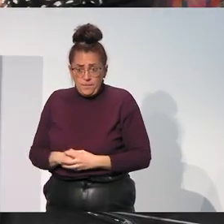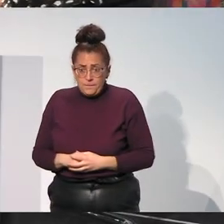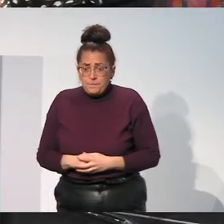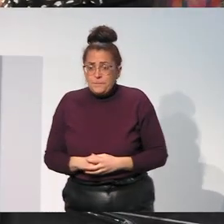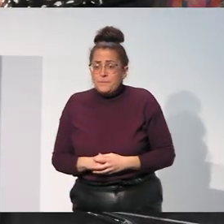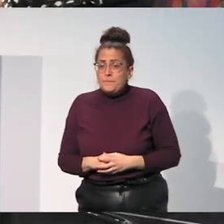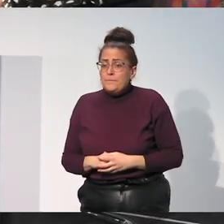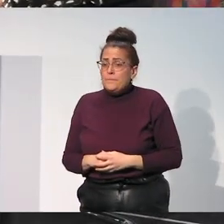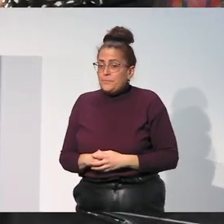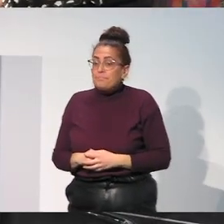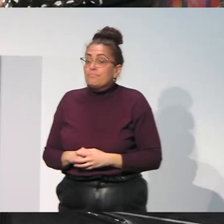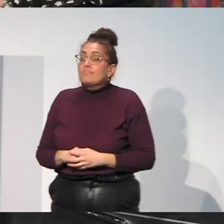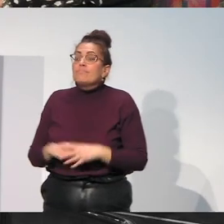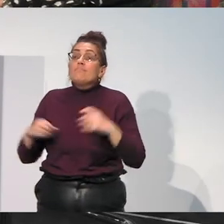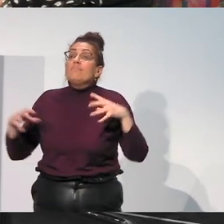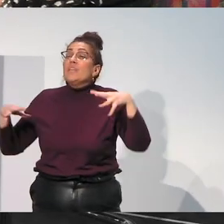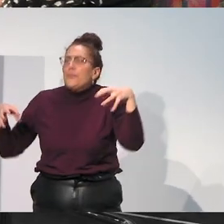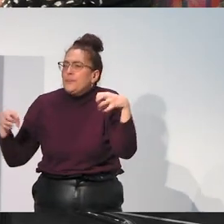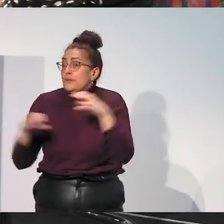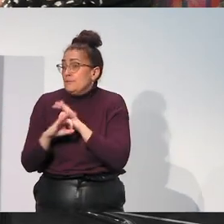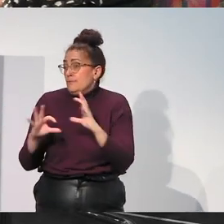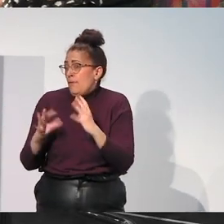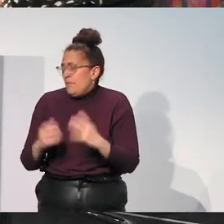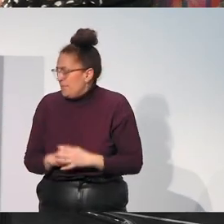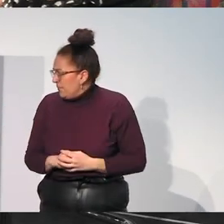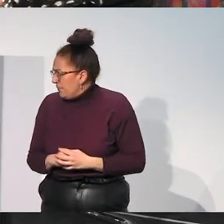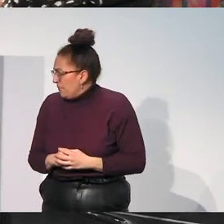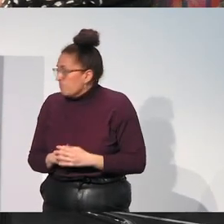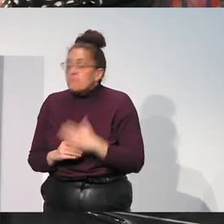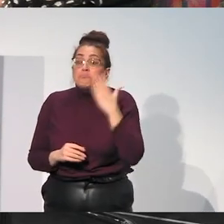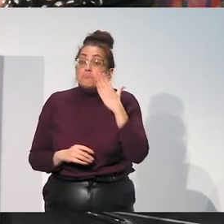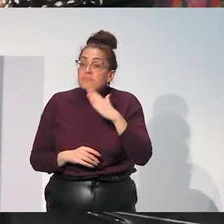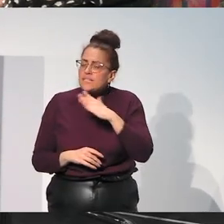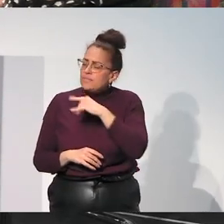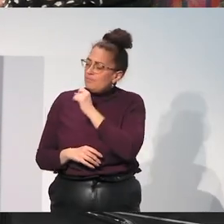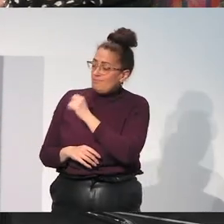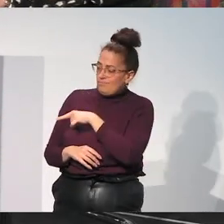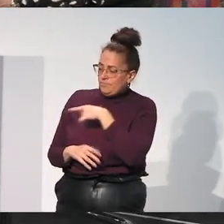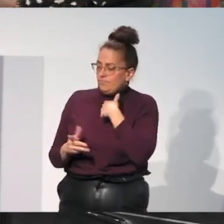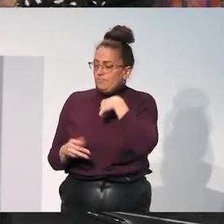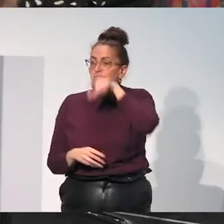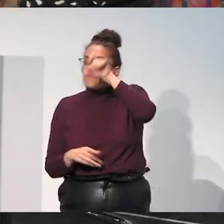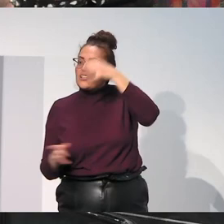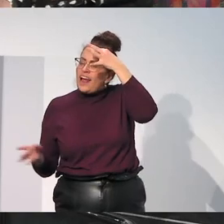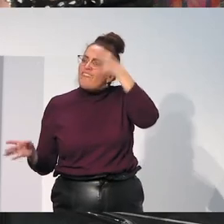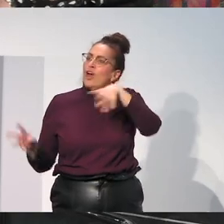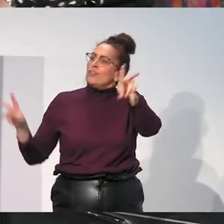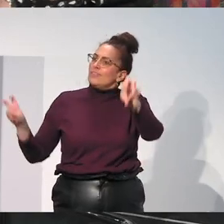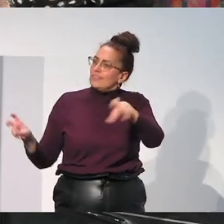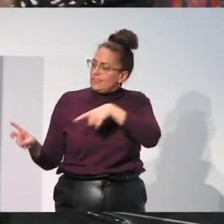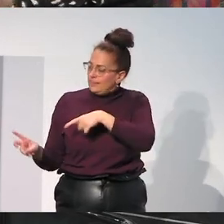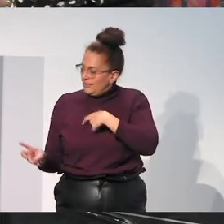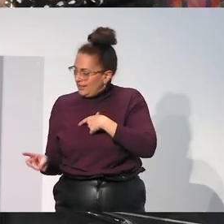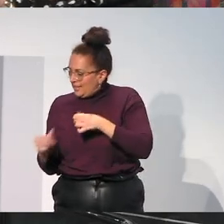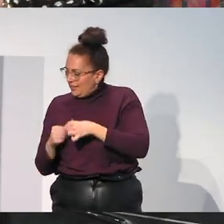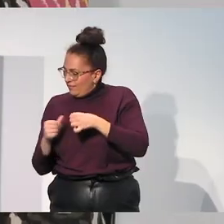Est-ce que je voulais revenir à l'inventeur, est-ce que votre livre, vous pensez que ça va redonner un peu de lumière au